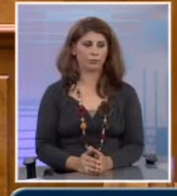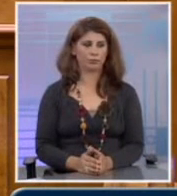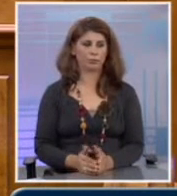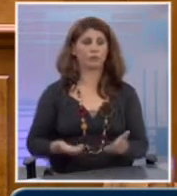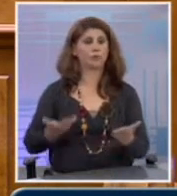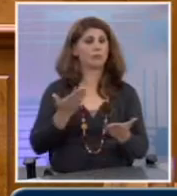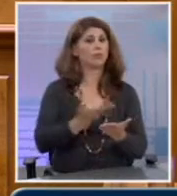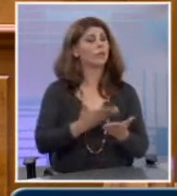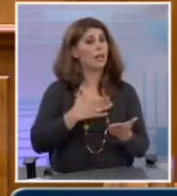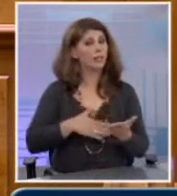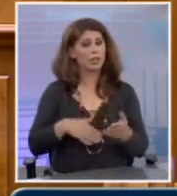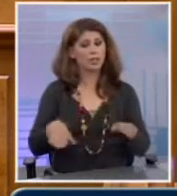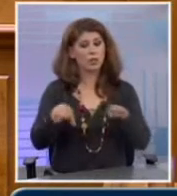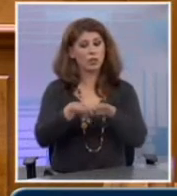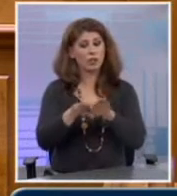καταθέσει, αν θέλετε,